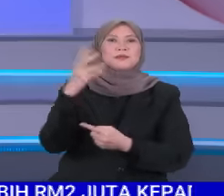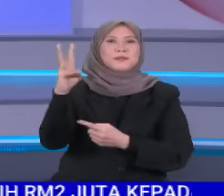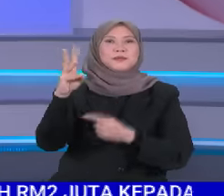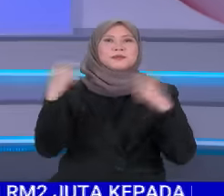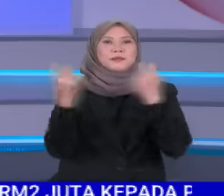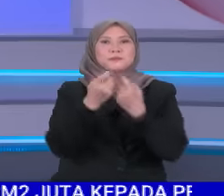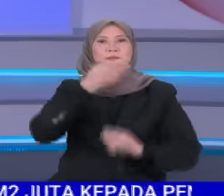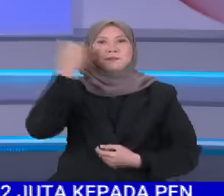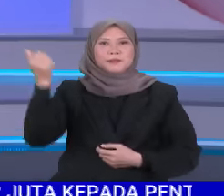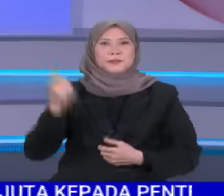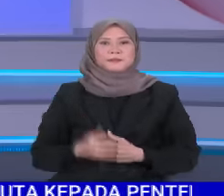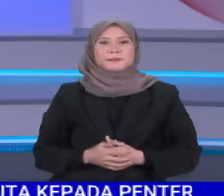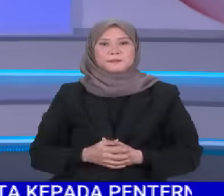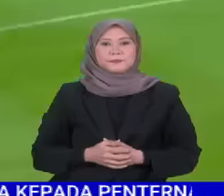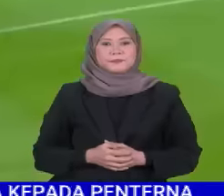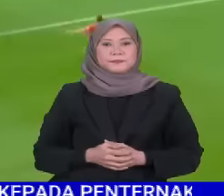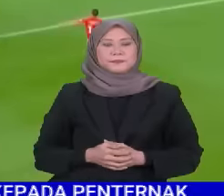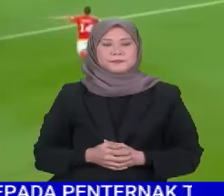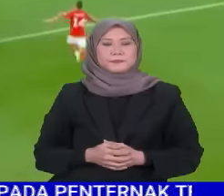pasukan terbaik